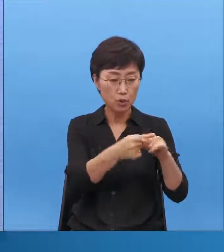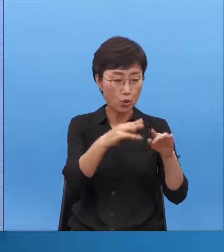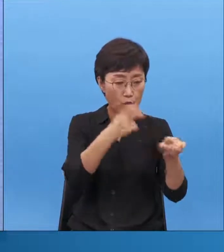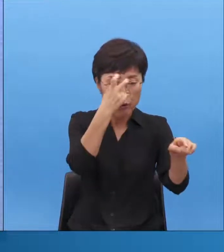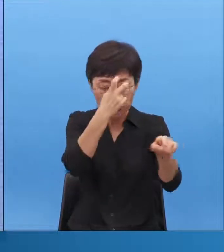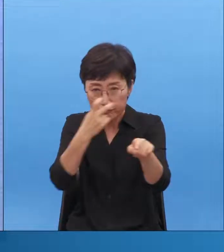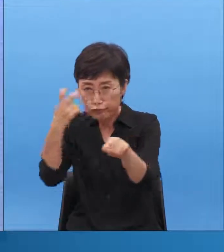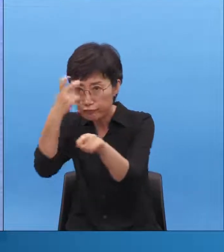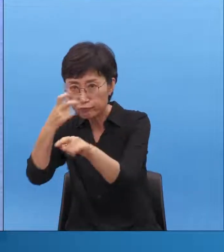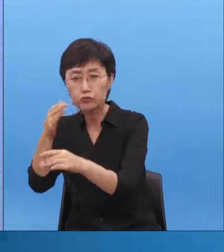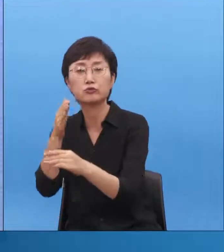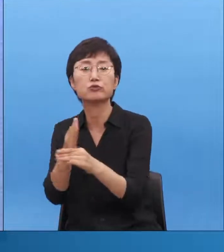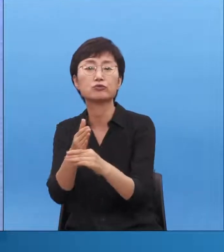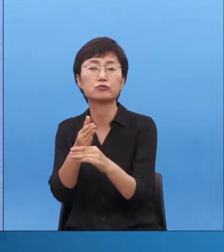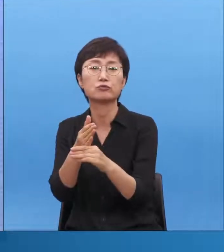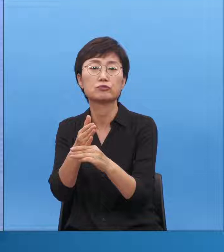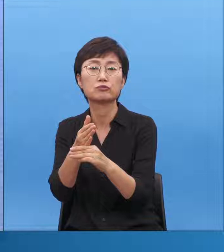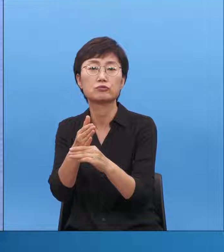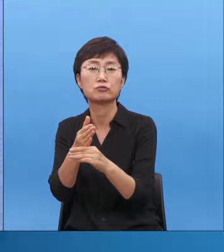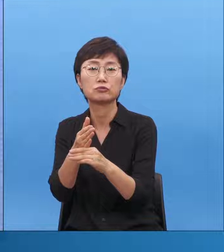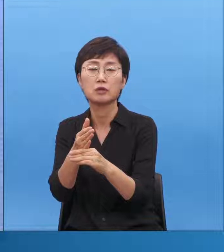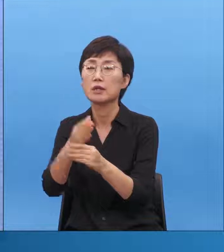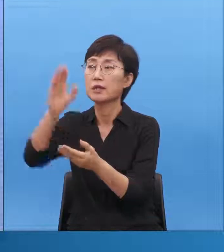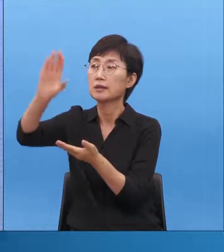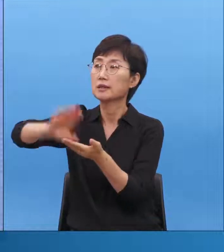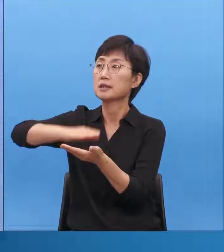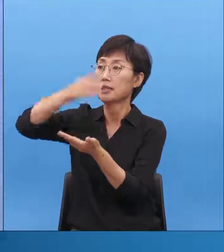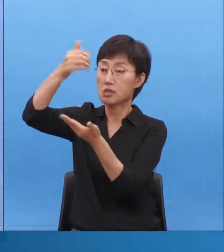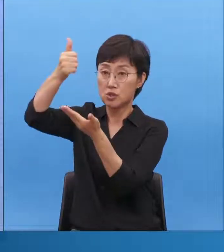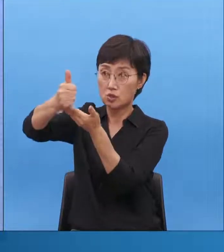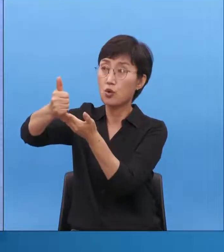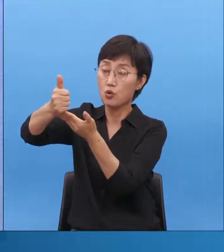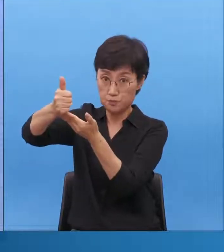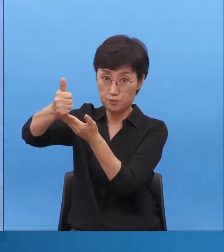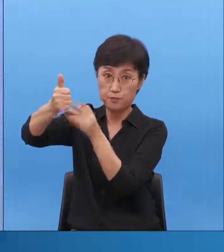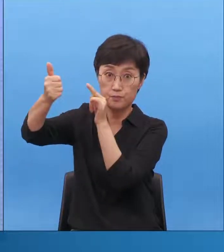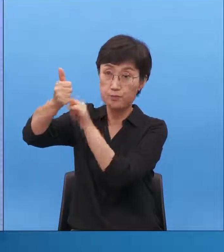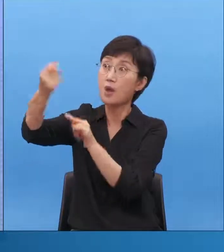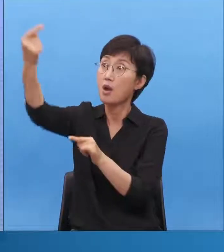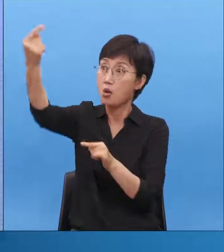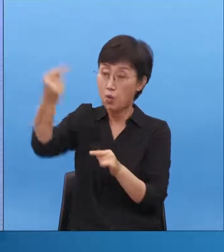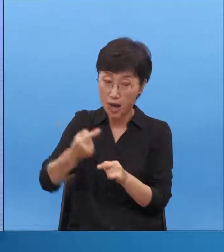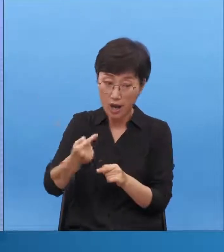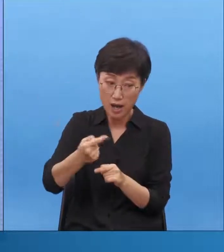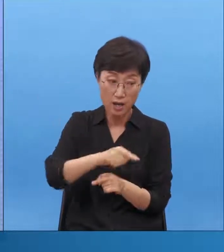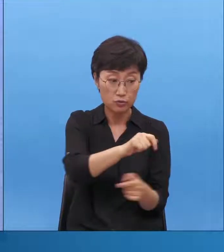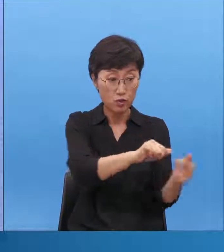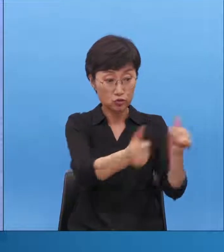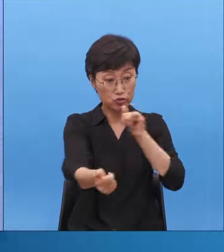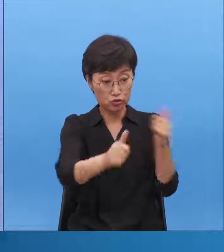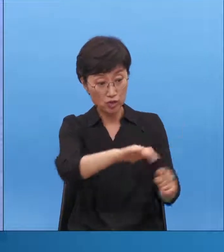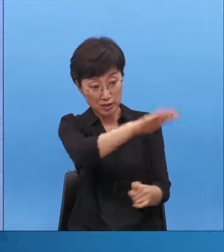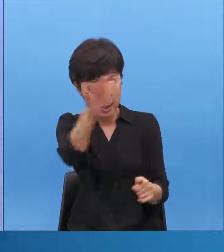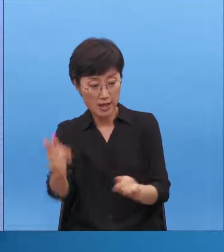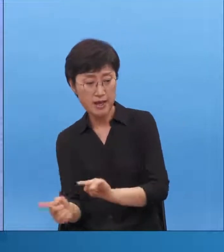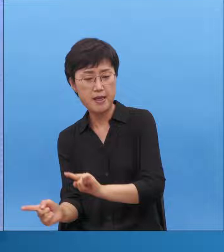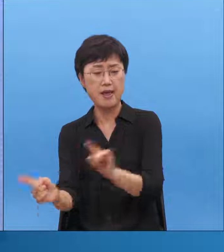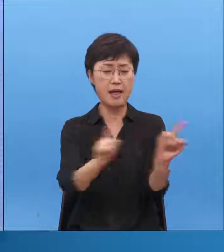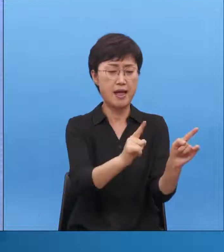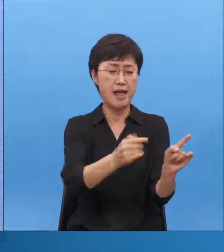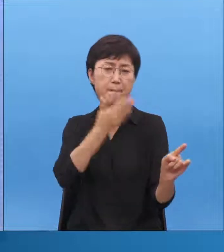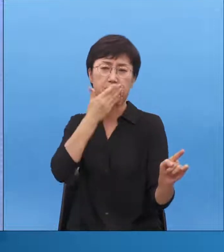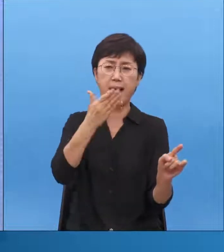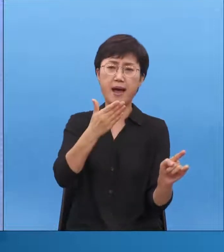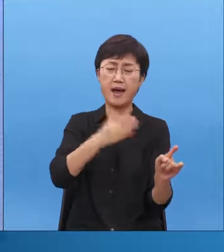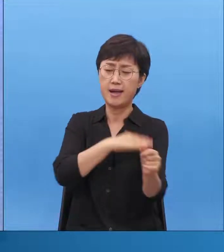right now. 그리스도께서 많은 뼈들처럼 죽은 것을 살릴 수 있는 그런 축복으로 지금도 임하고 계신다. Jesus comes upon us with the blessings to